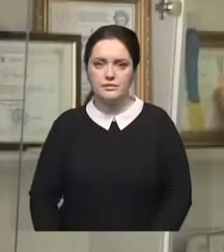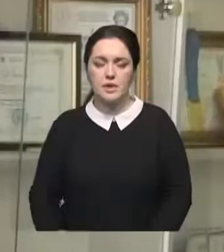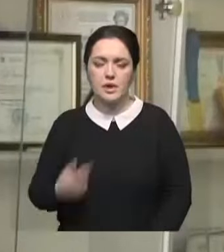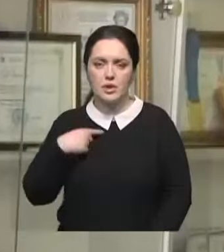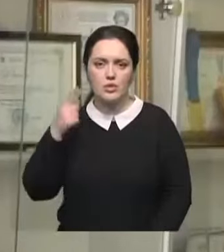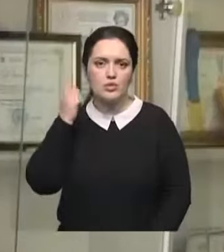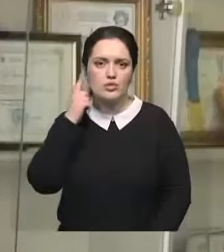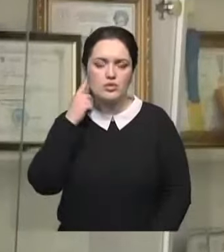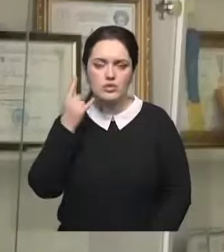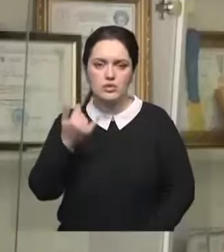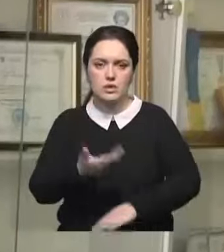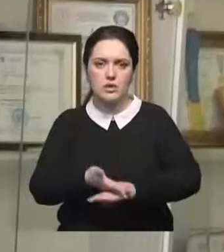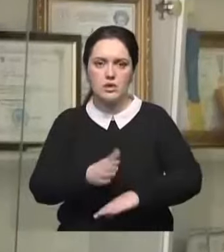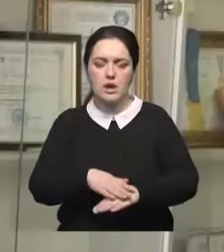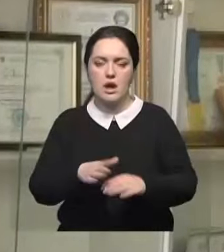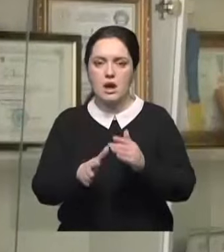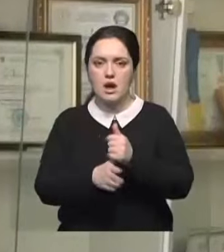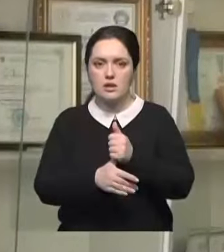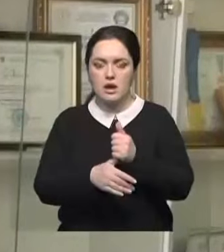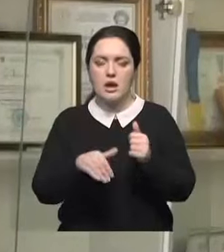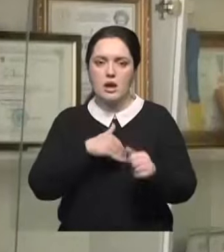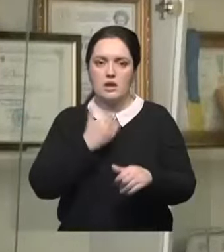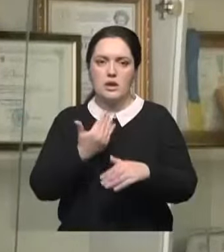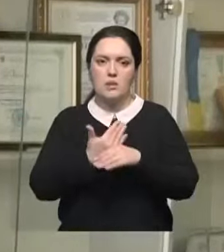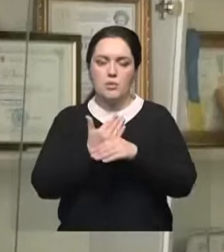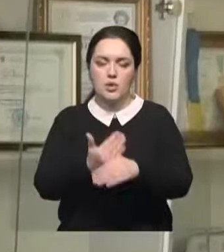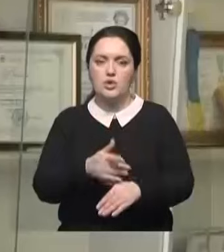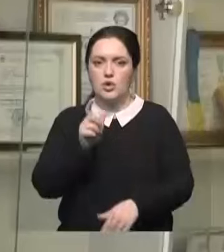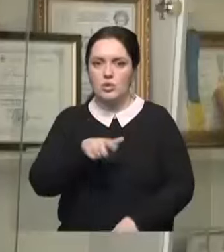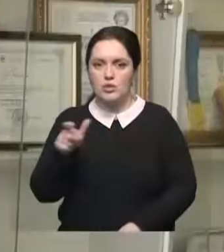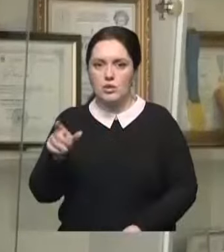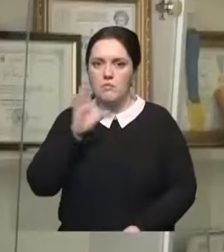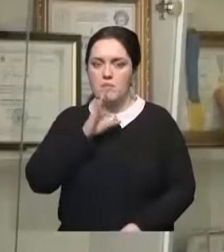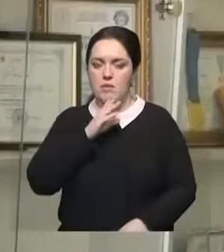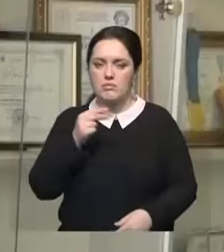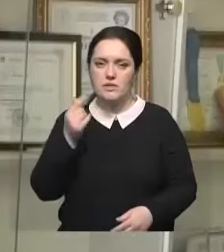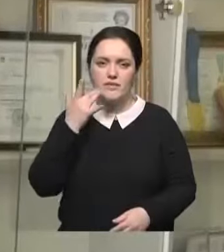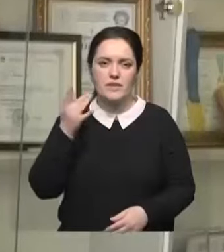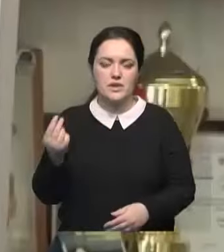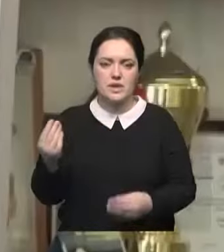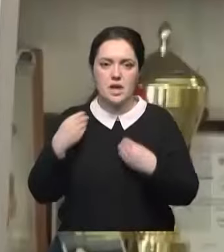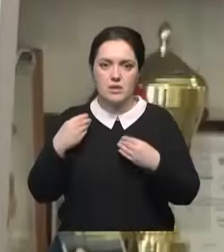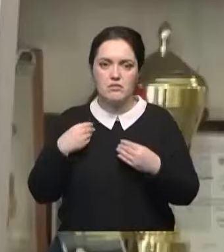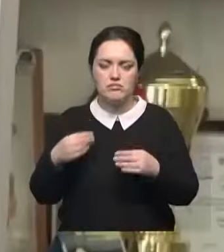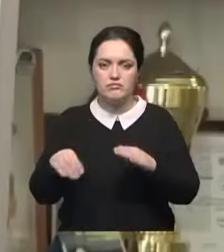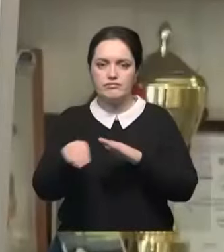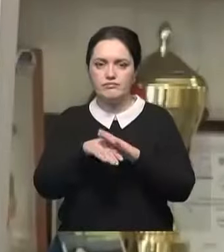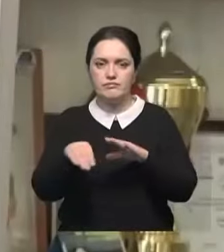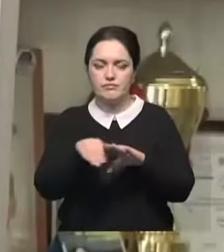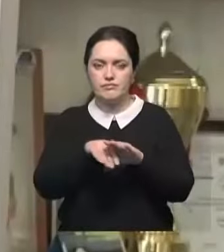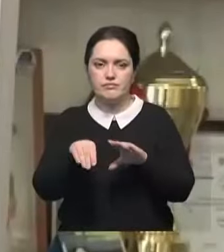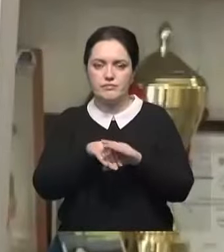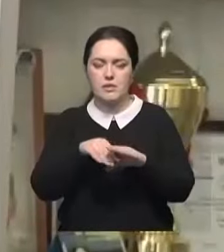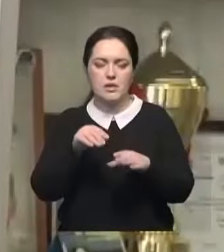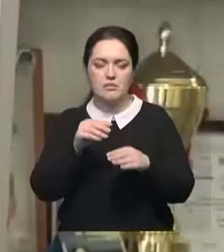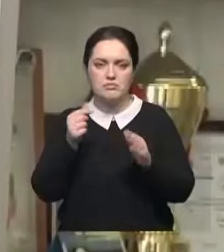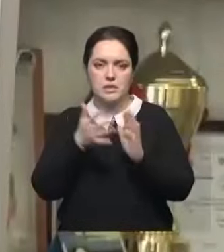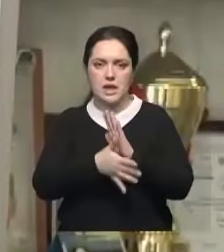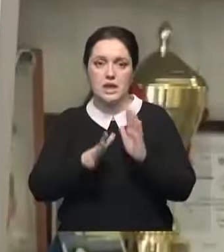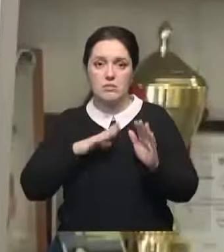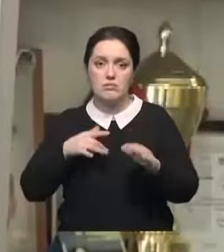Услышал о сложной ситуации в Атырау и захотел помочь людям. Моя мама дает мне карманные деньги. Я их собирал и не тратил. Отнес свою